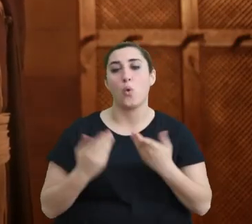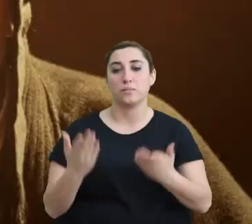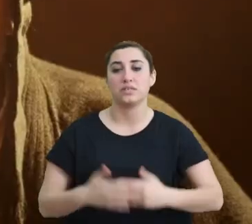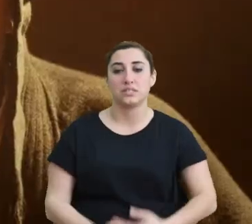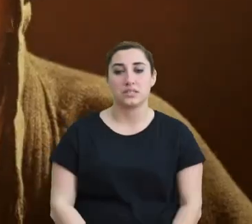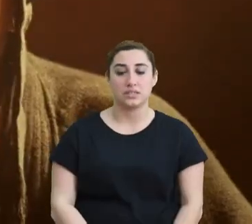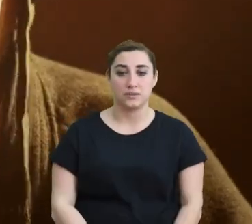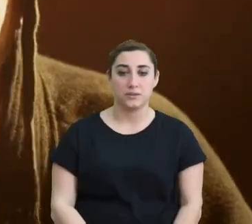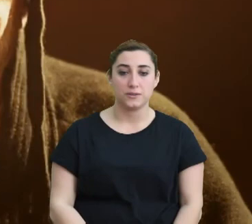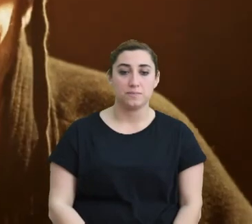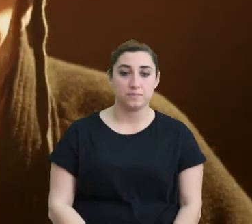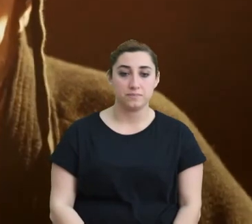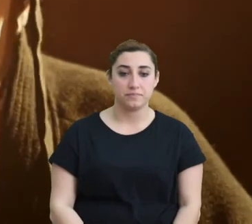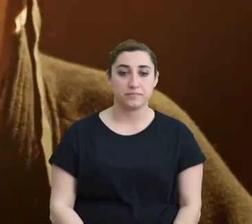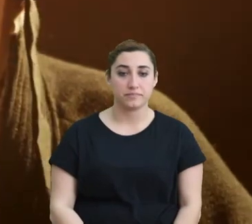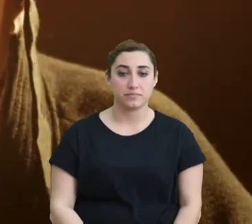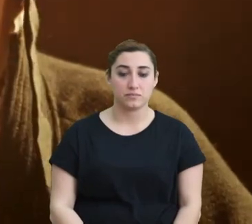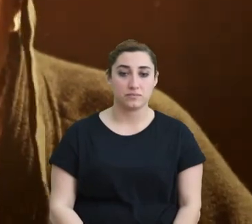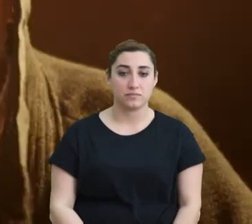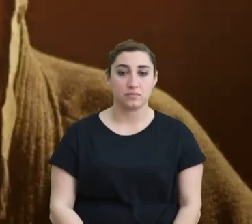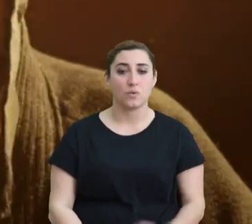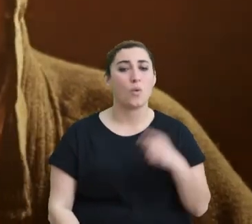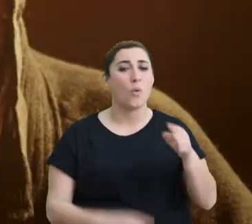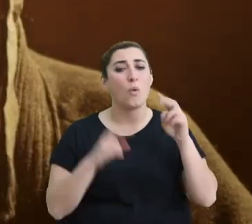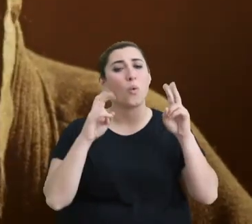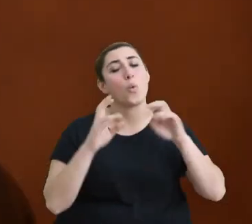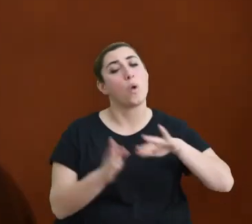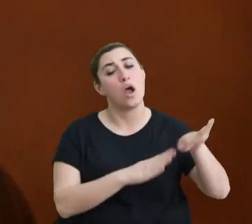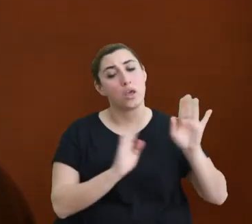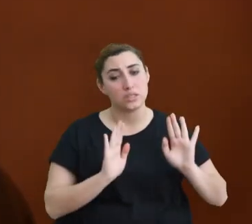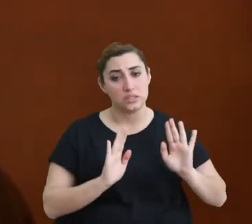değiştirilmesidir. Belinden çıkardığı fermanı gösterdi. O kolaydır.